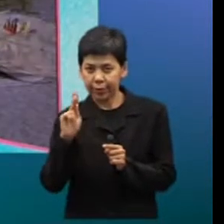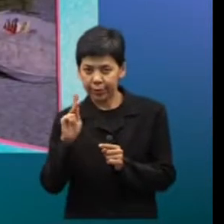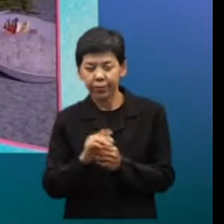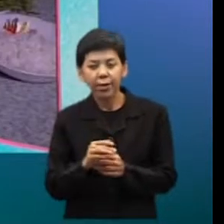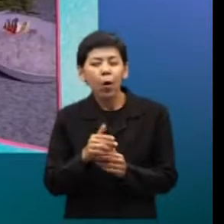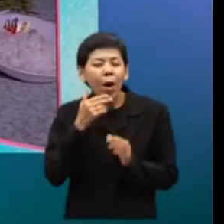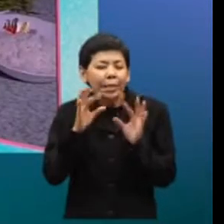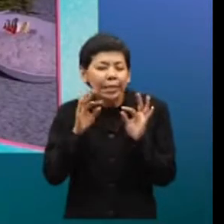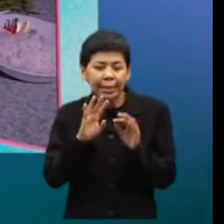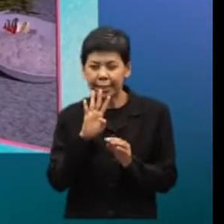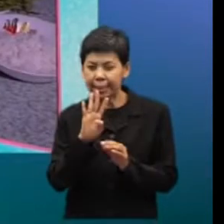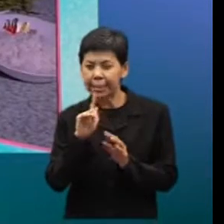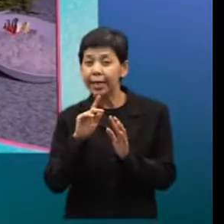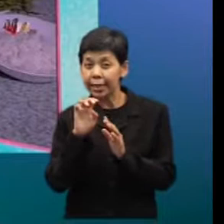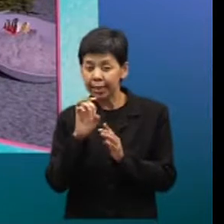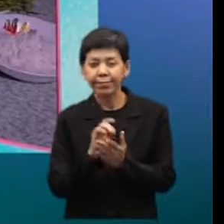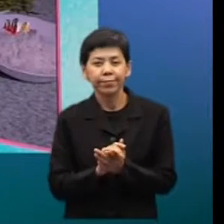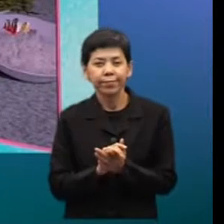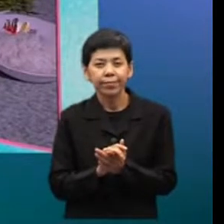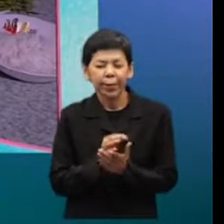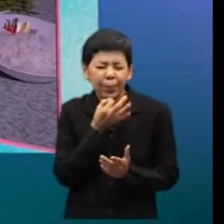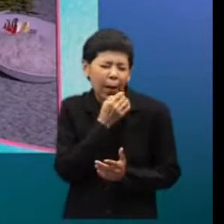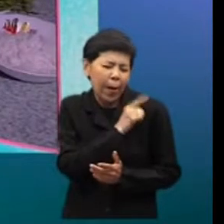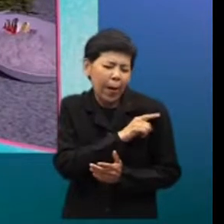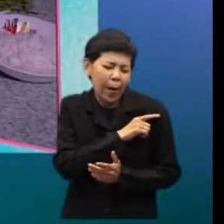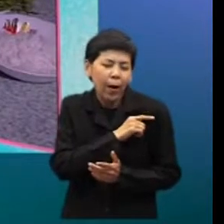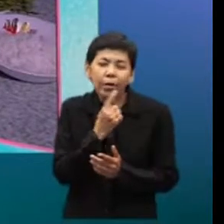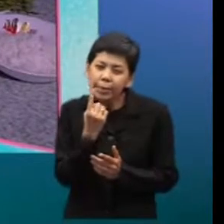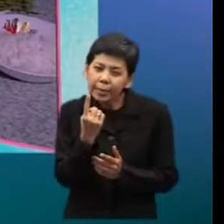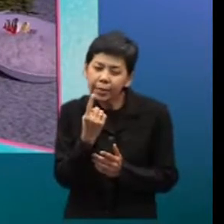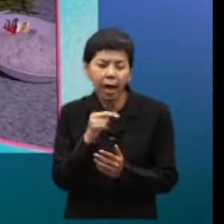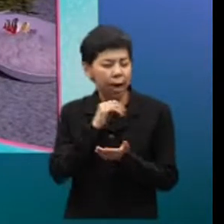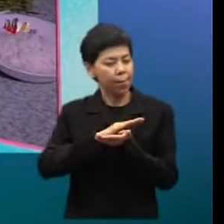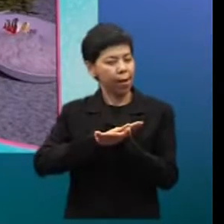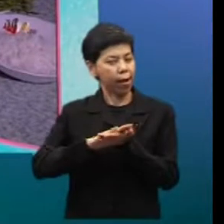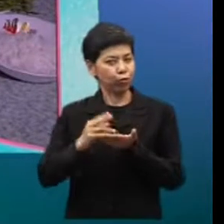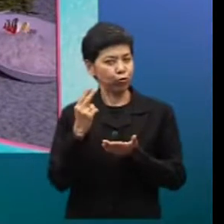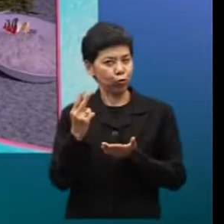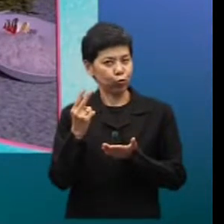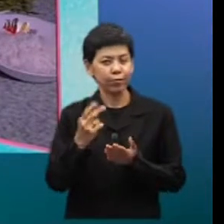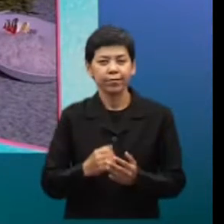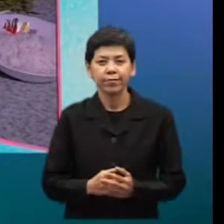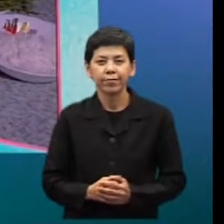ลปี๊บ4ขีดเกลือป่น1ช้อนชาน้ำสะอาด2แก้ว